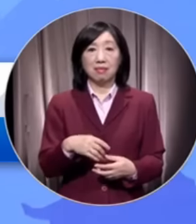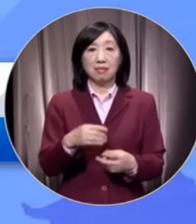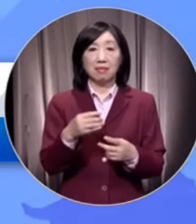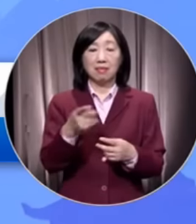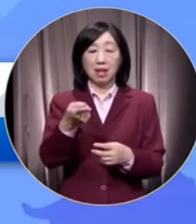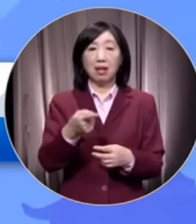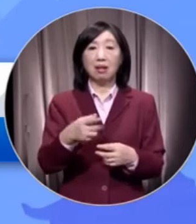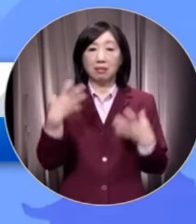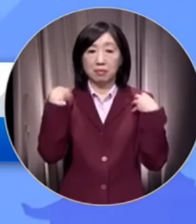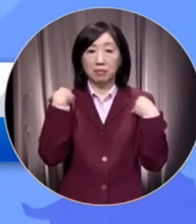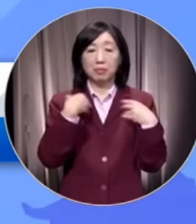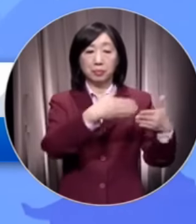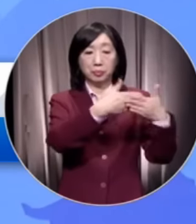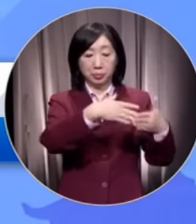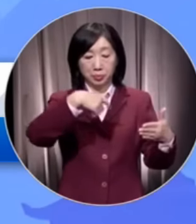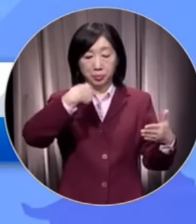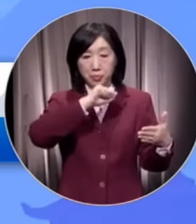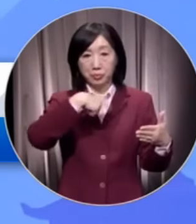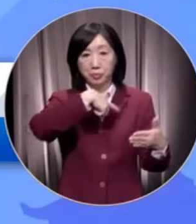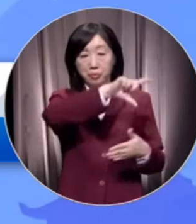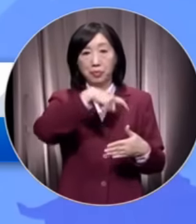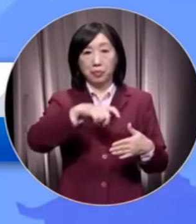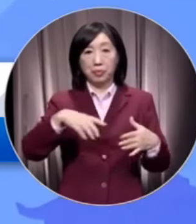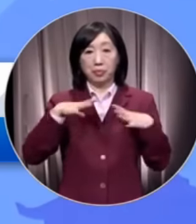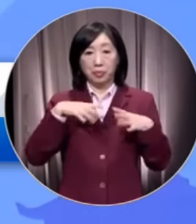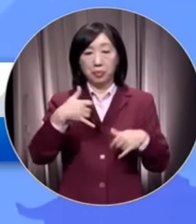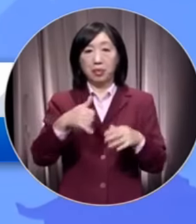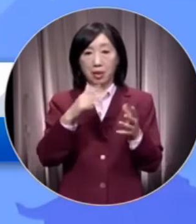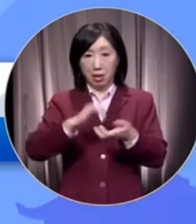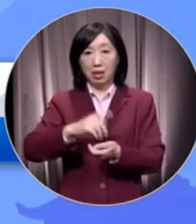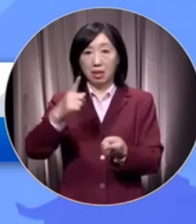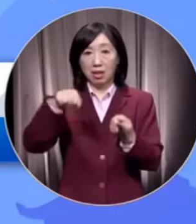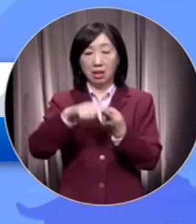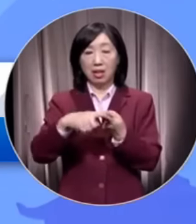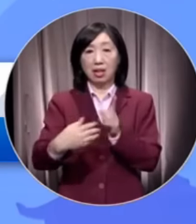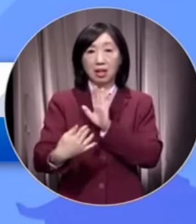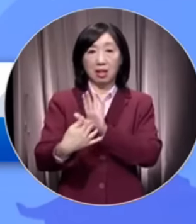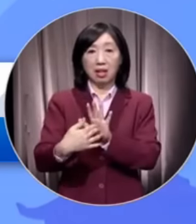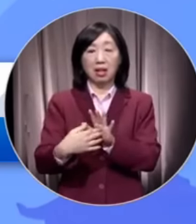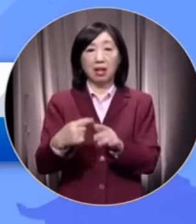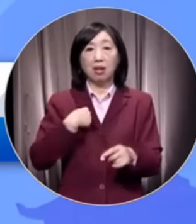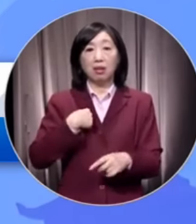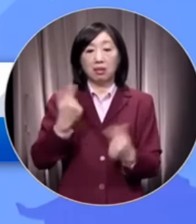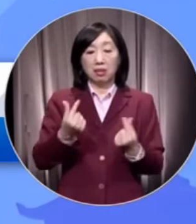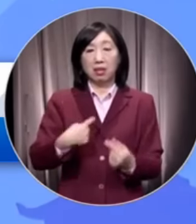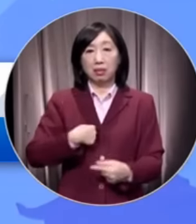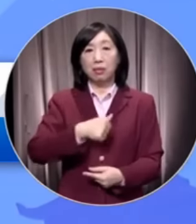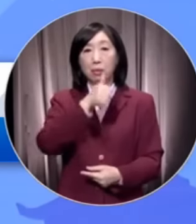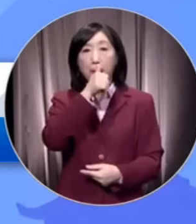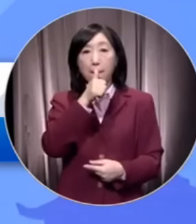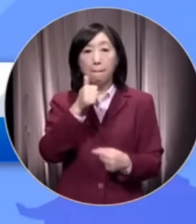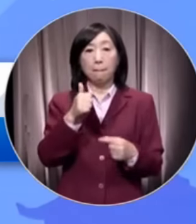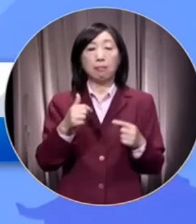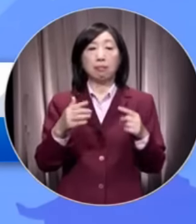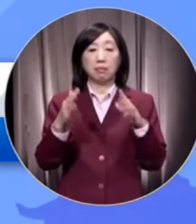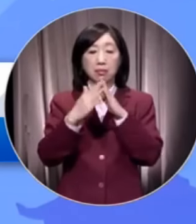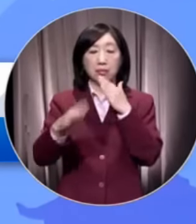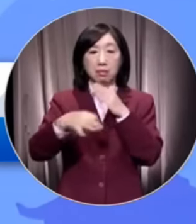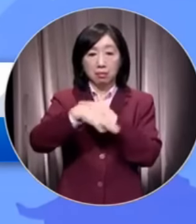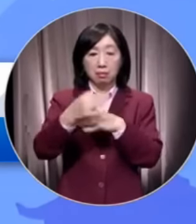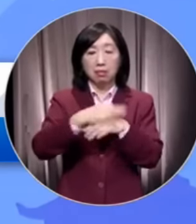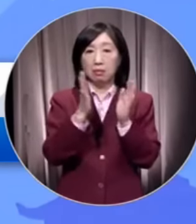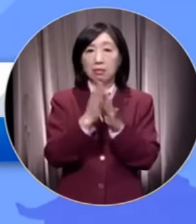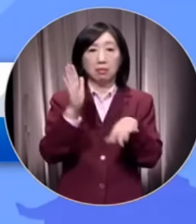官员，我觉得我们真的要有利益回避。我跟我的家人绝对不会有两岸